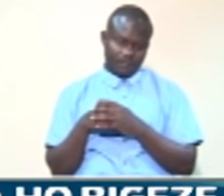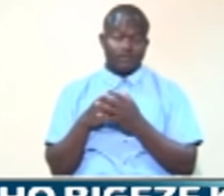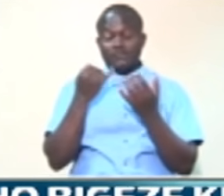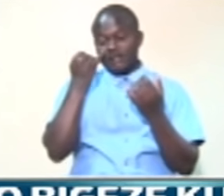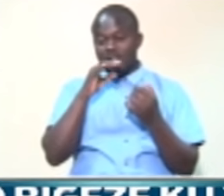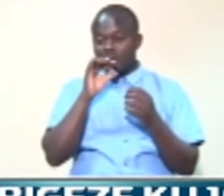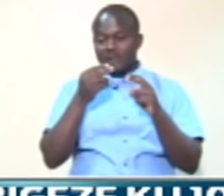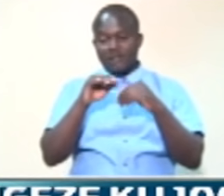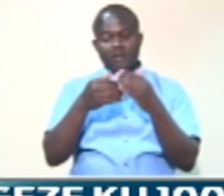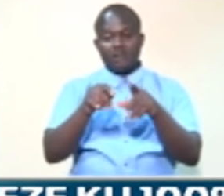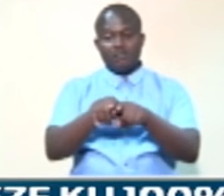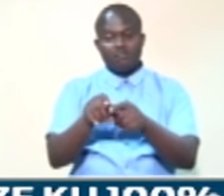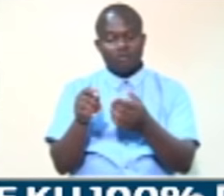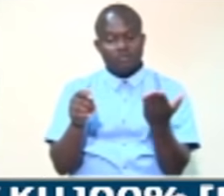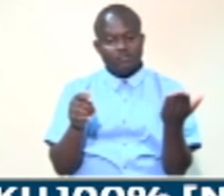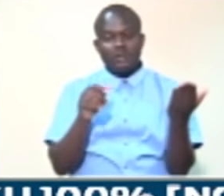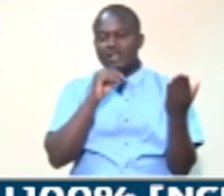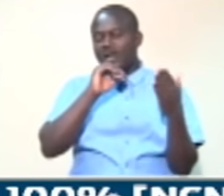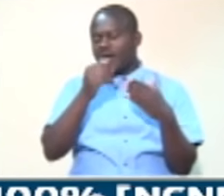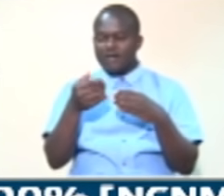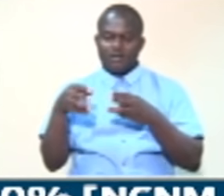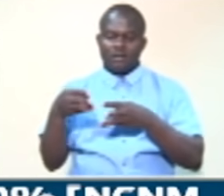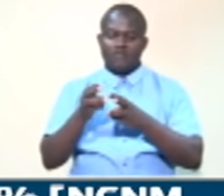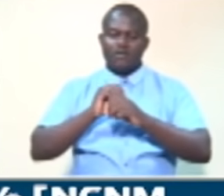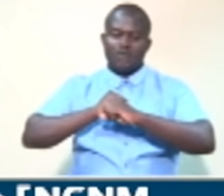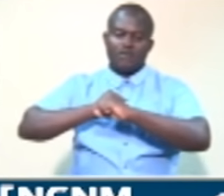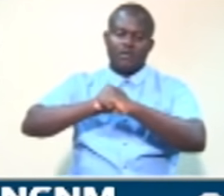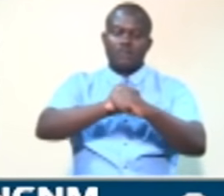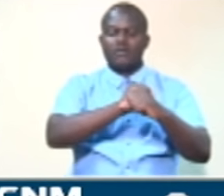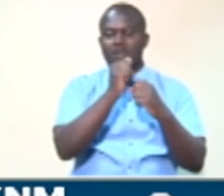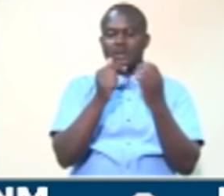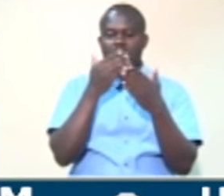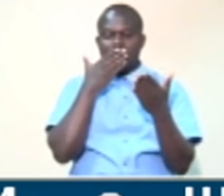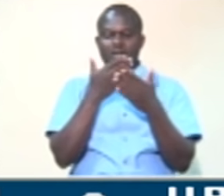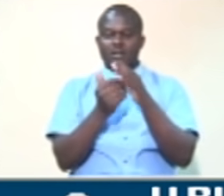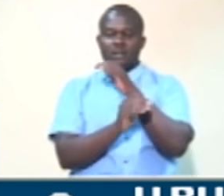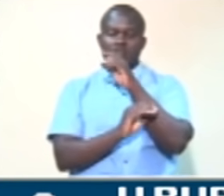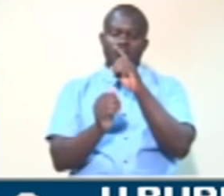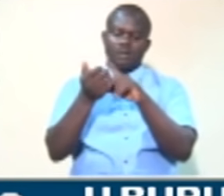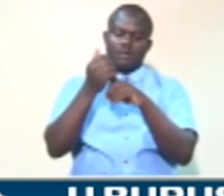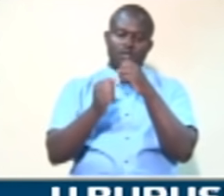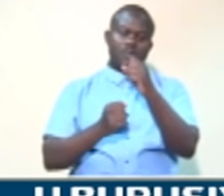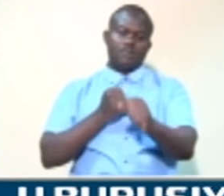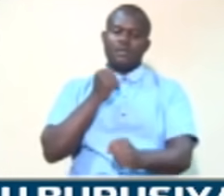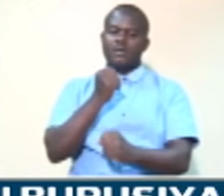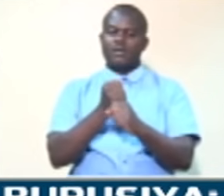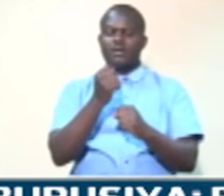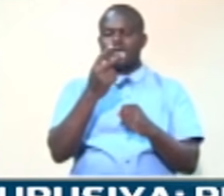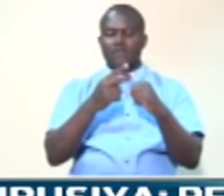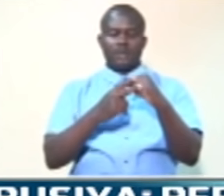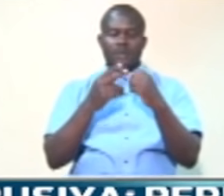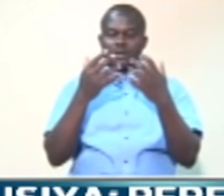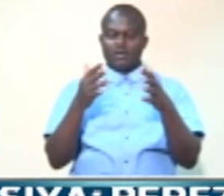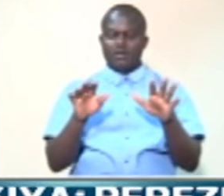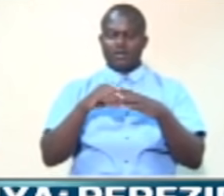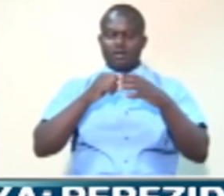bitagenze gutyo rero Ntayindi nzira yo kurinda ibyiza igihugu cyagezeho mu myaka 27 ishize